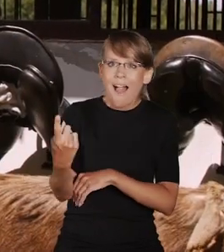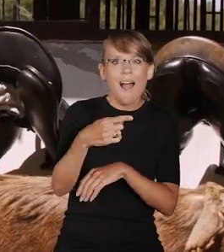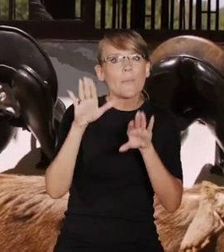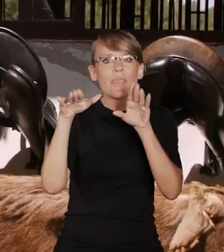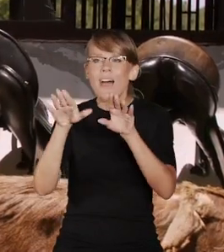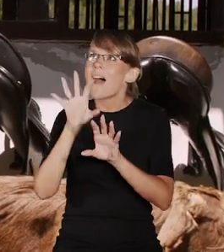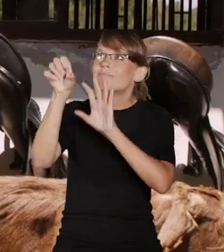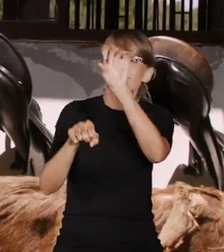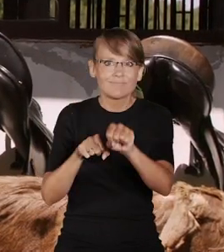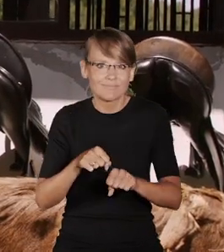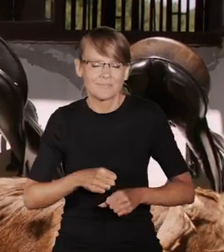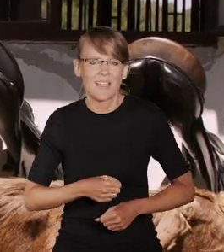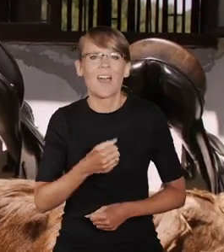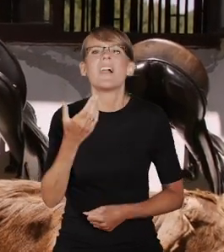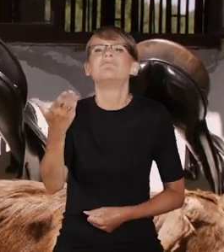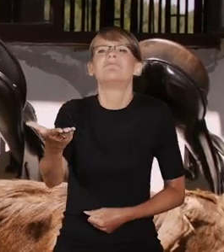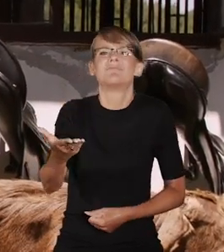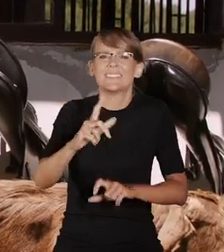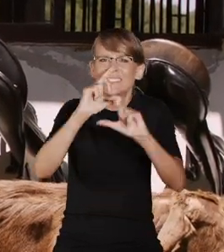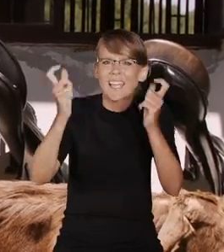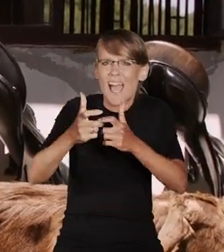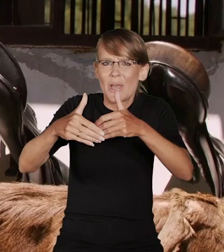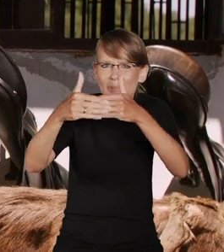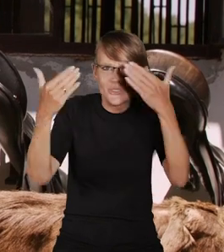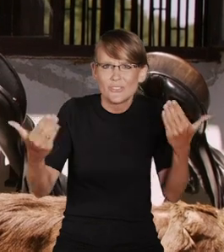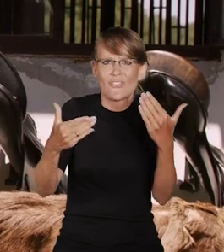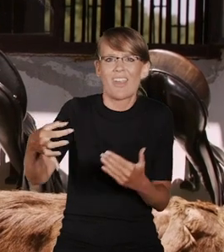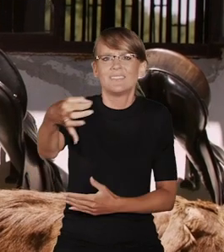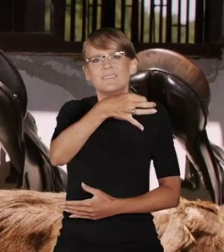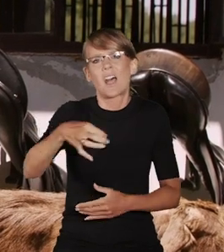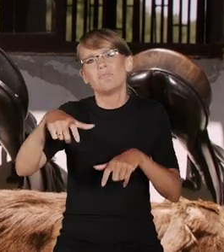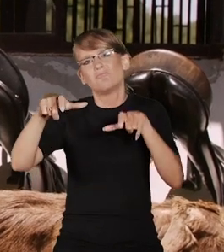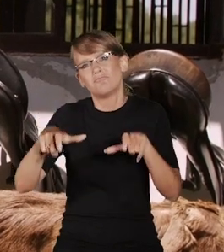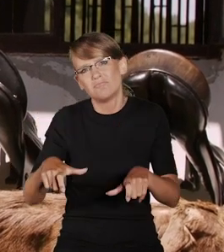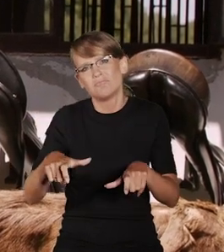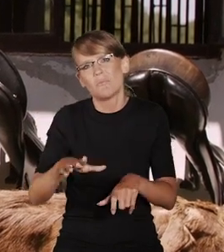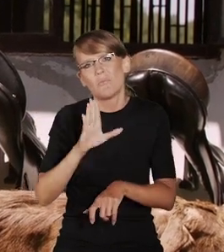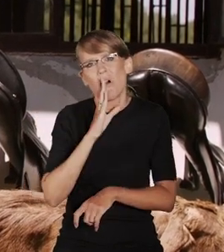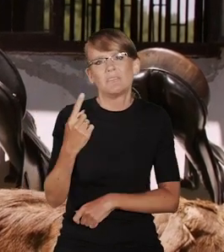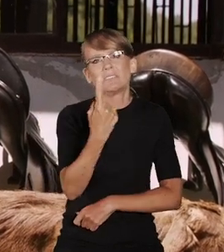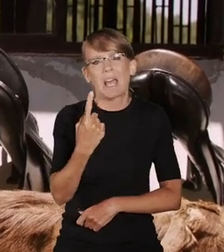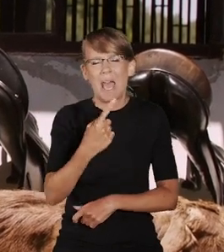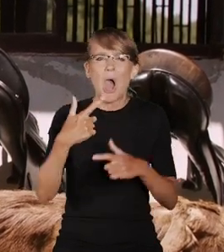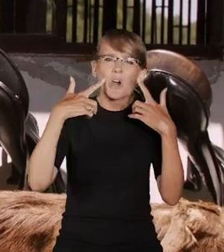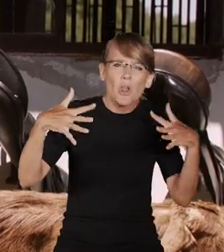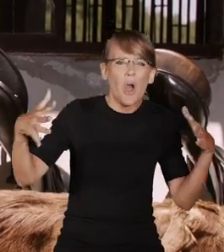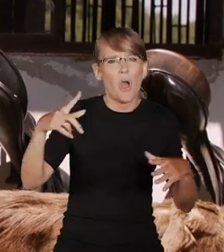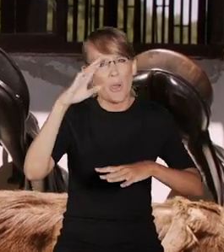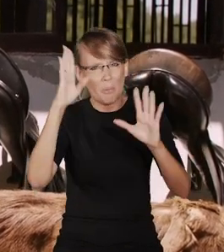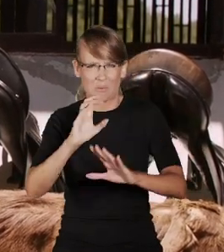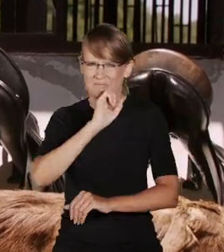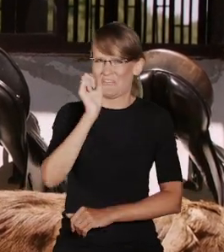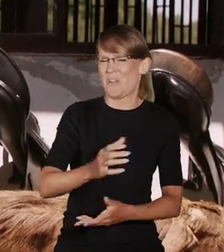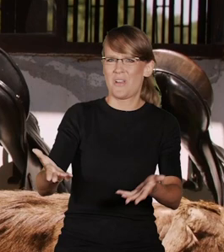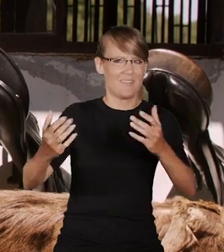Kucharka z pokojówką poszły na jagody. Wszelkie stworzenie się raduje, nawet i kot. I ten ma swoją przyjemność, bo po podwórzu spaceruje